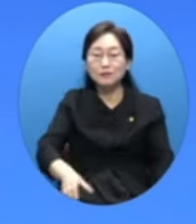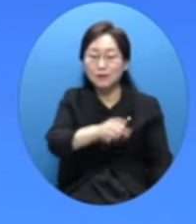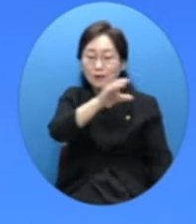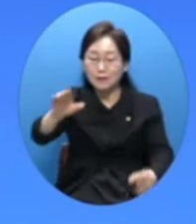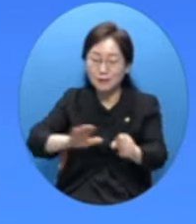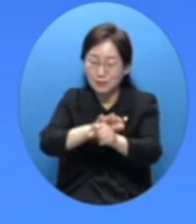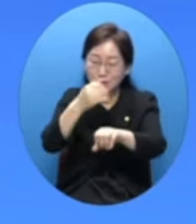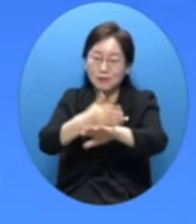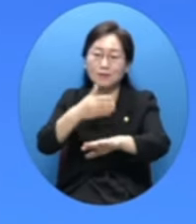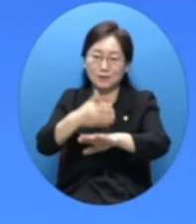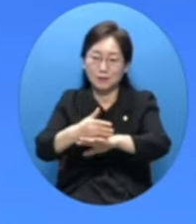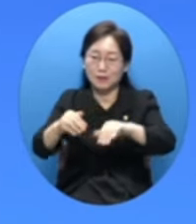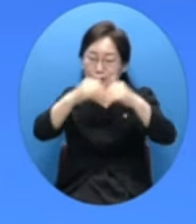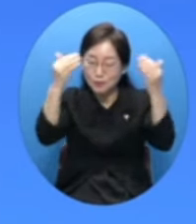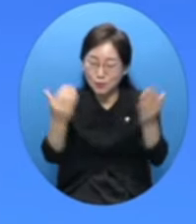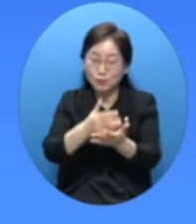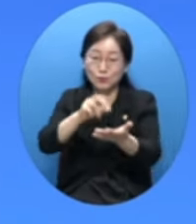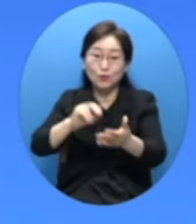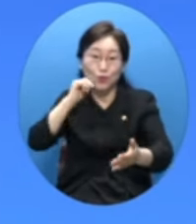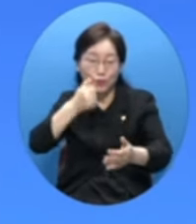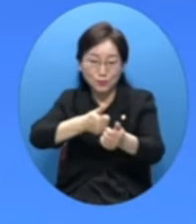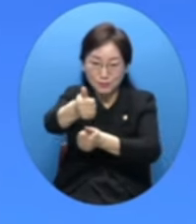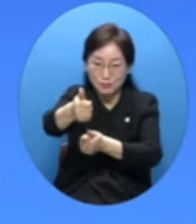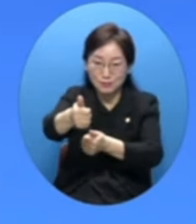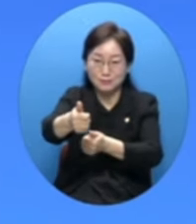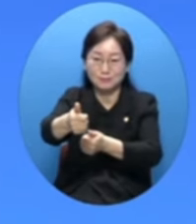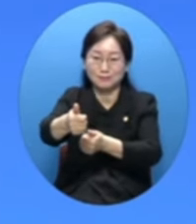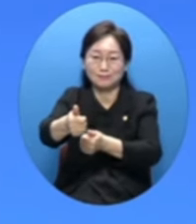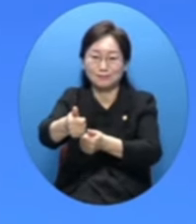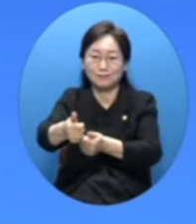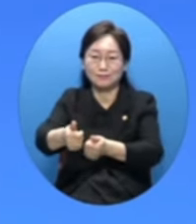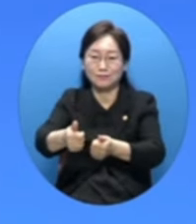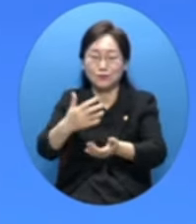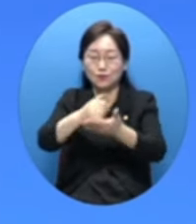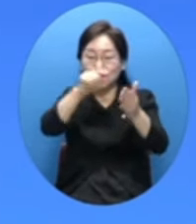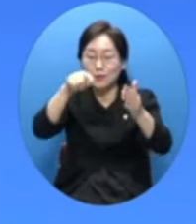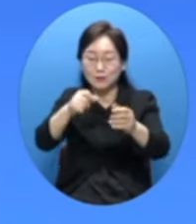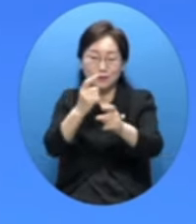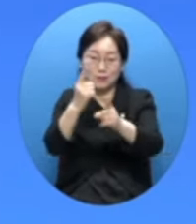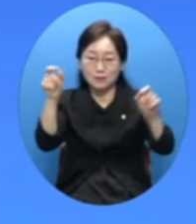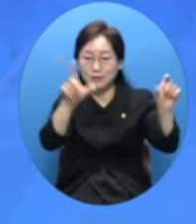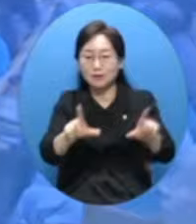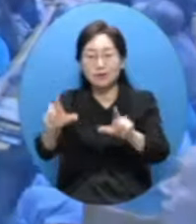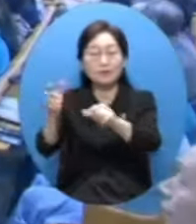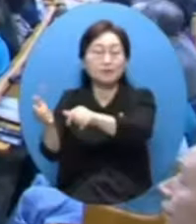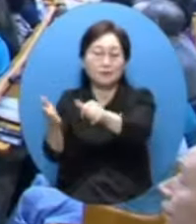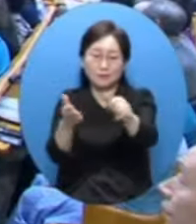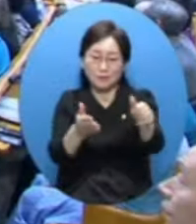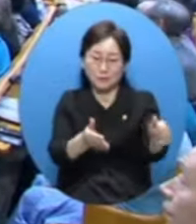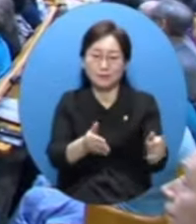감사하며 모든 문제 어려움을 이겨내고 주님 안에서 승리의 삶을 살아가기를 바랍니다.